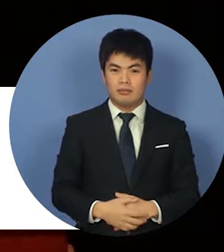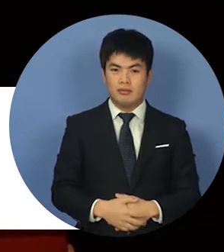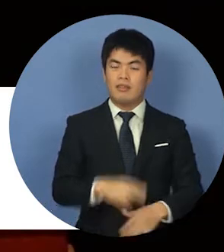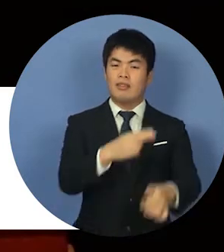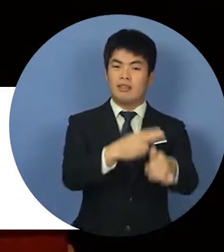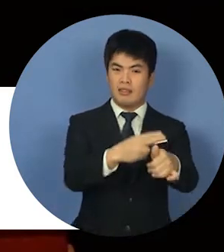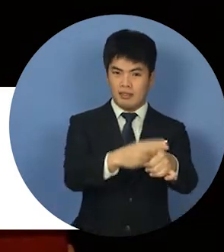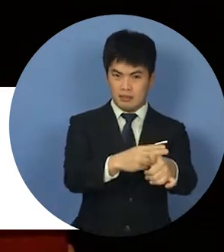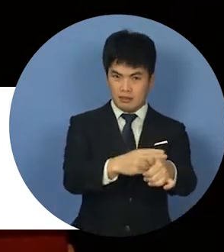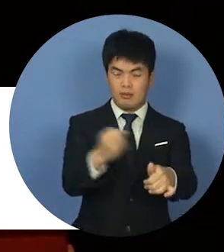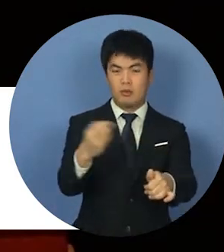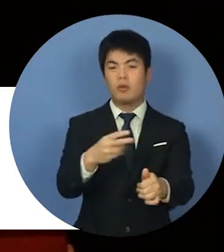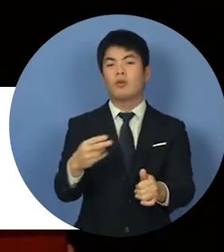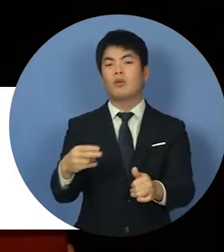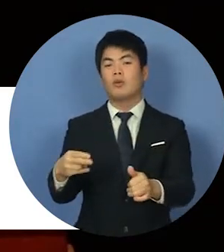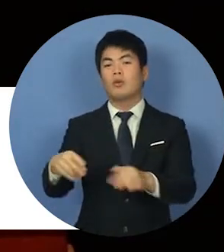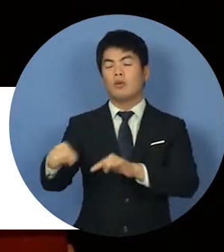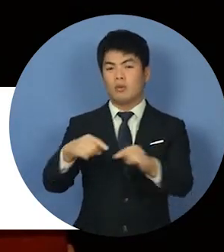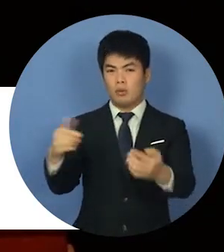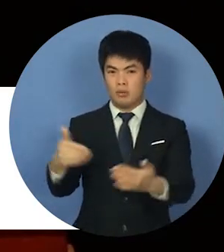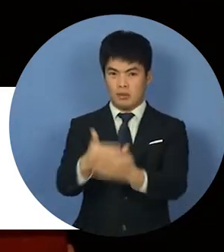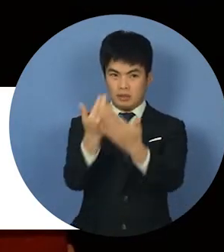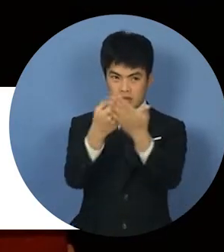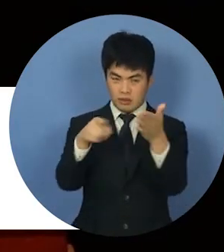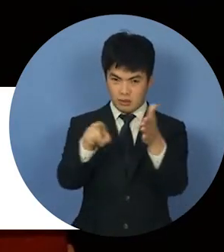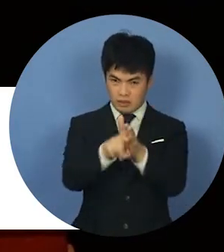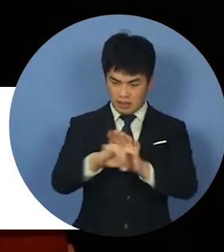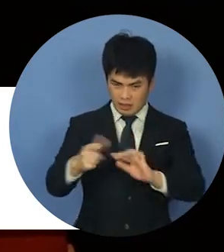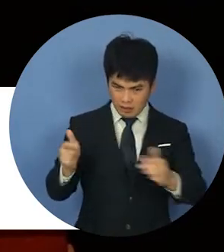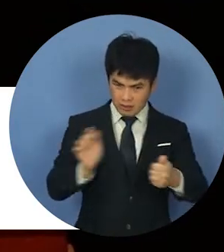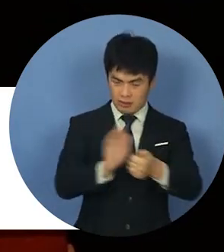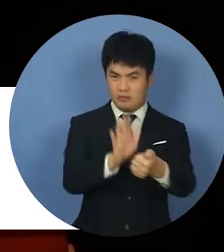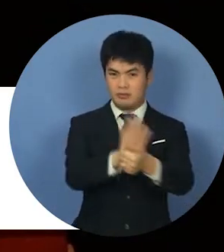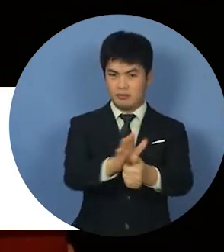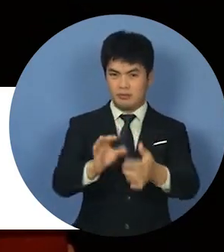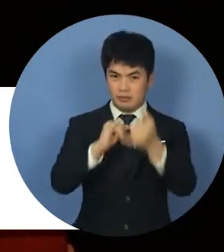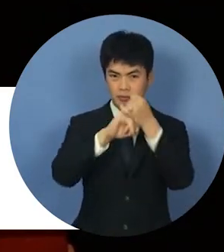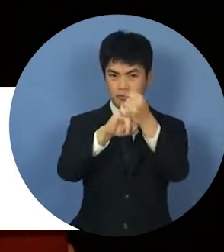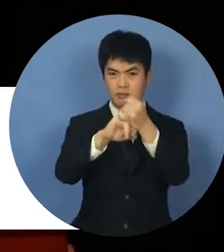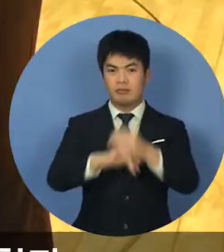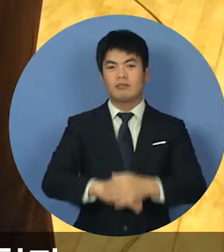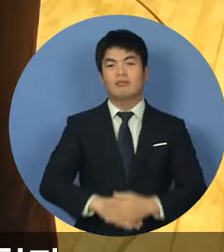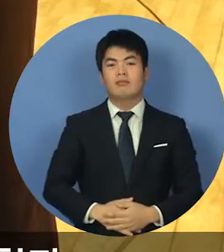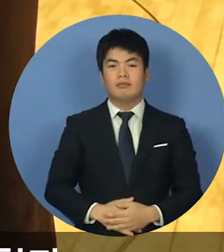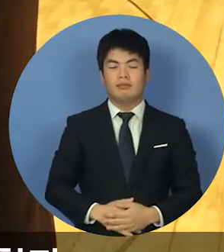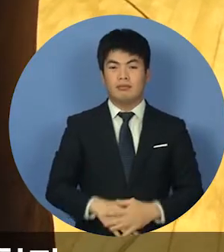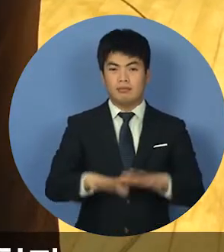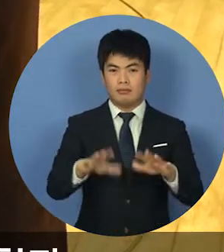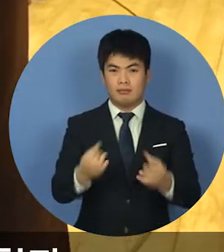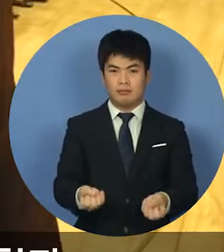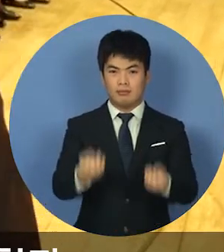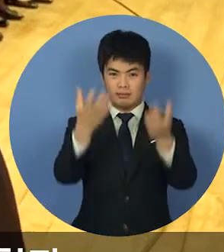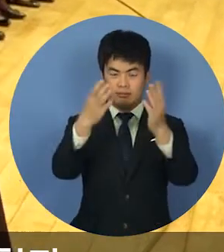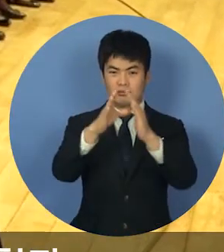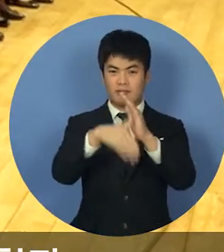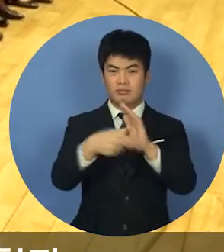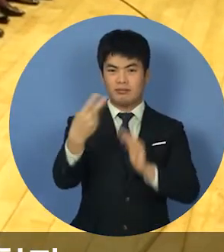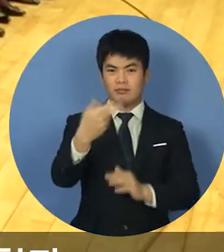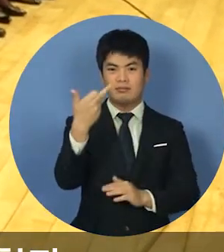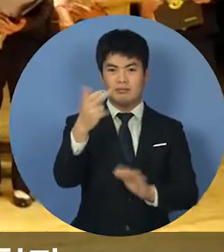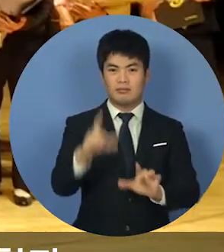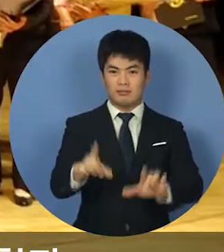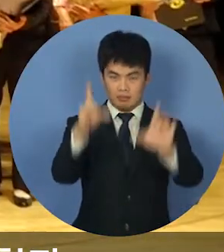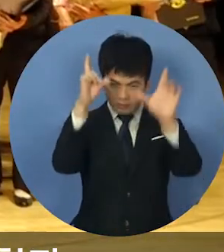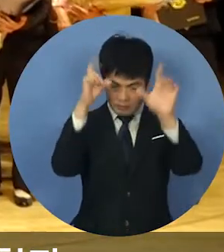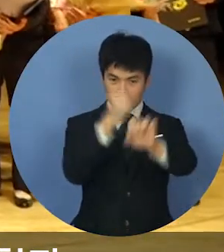보육 교직원의 행복을 위해서 행정적인 지원을 다하겠습니다. 이날 행사에는